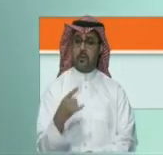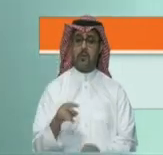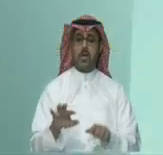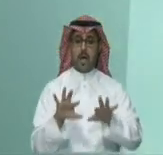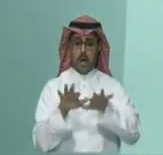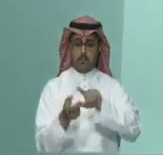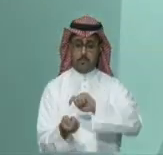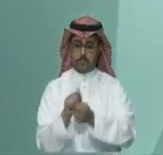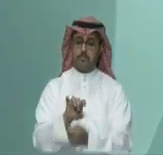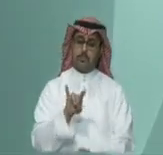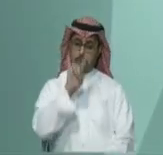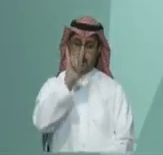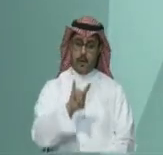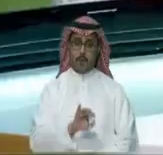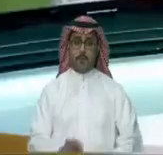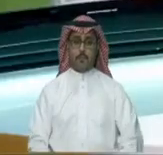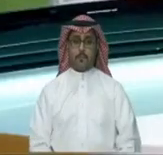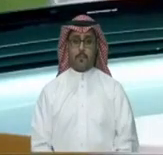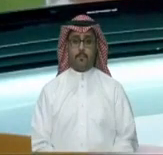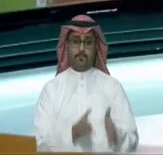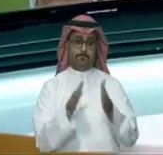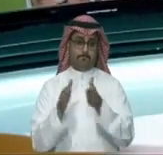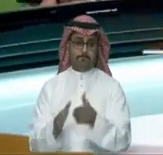رقمية بالكامل.